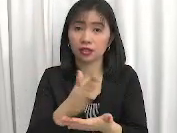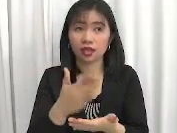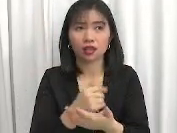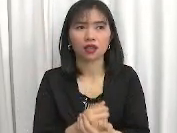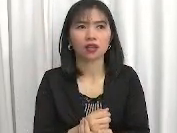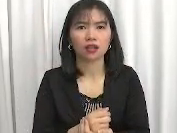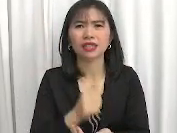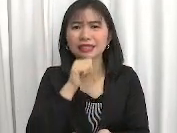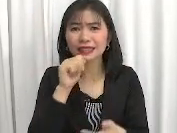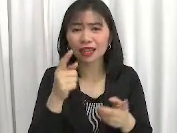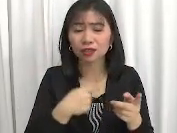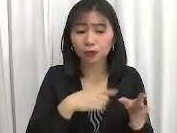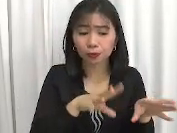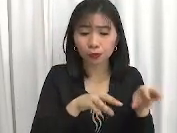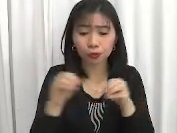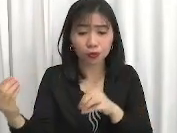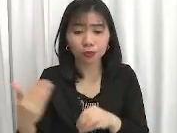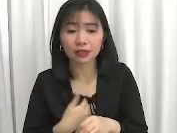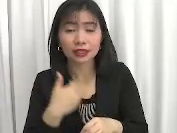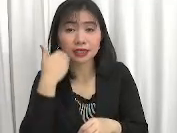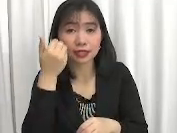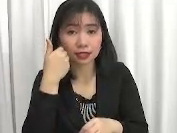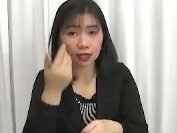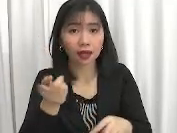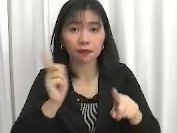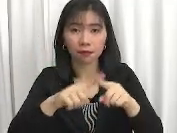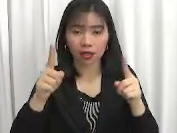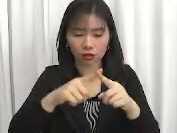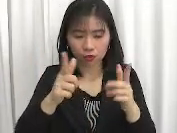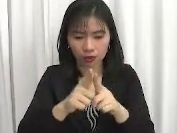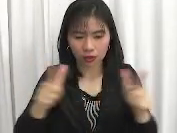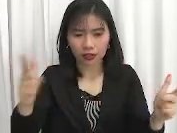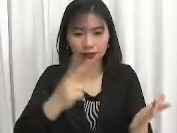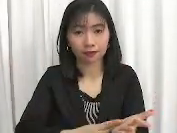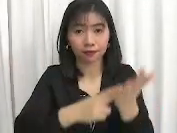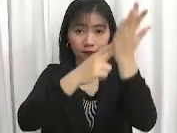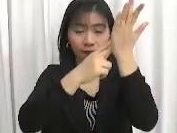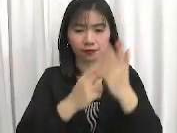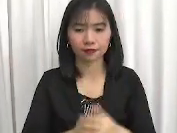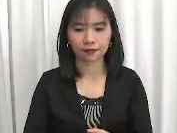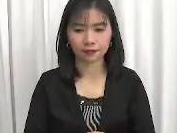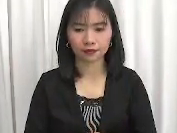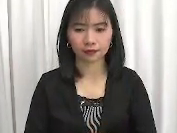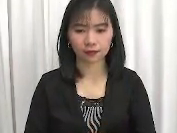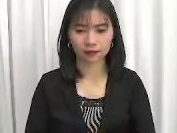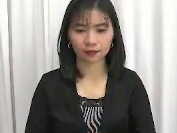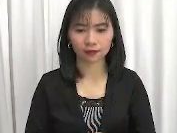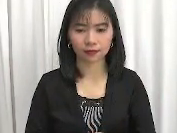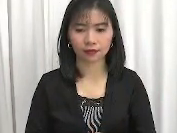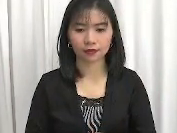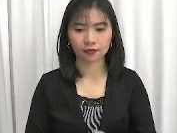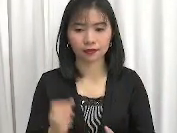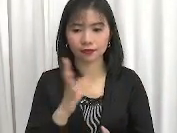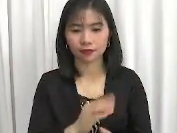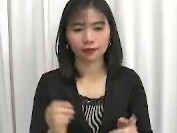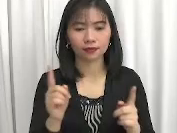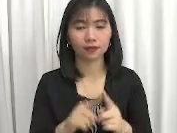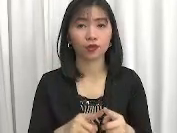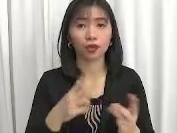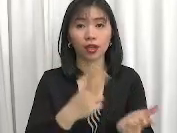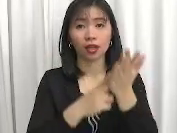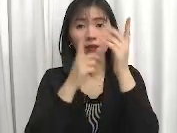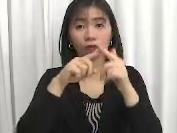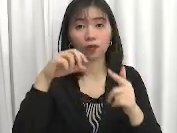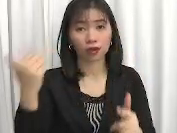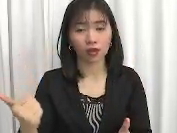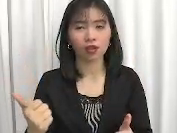sa kahihiyan. Kundi para maging tulong tayo sa mga kapatiran nating may asawa. Tama.